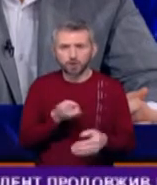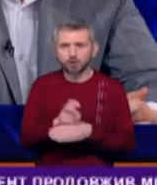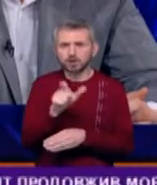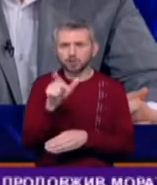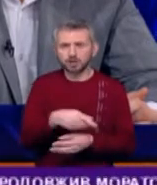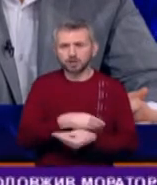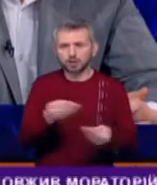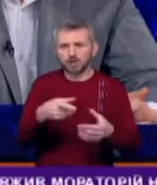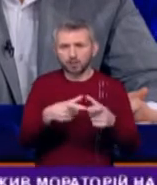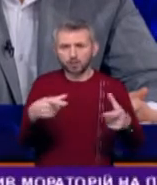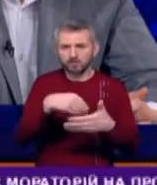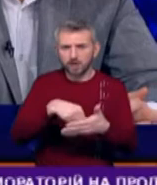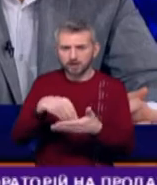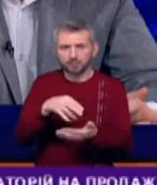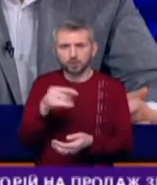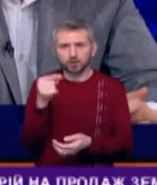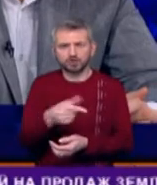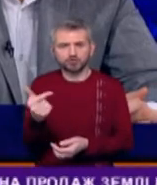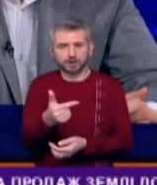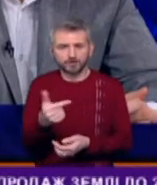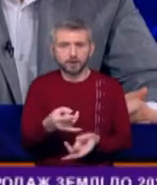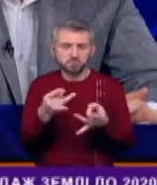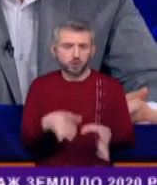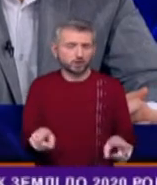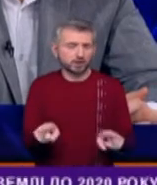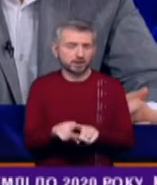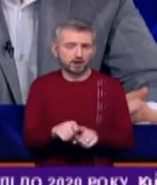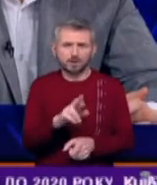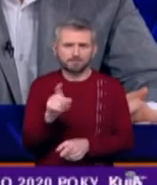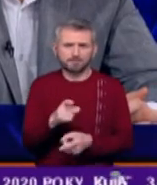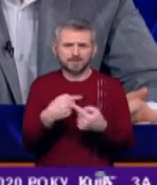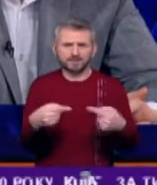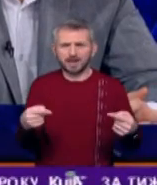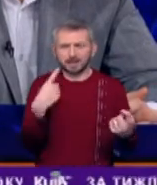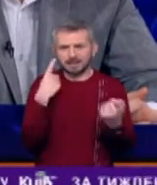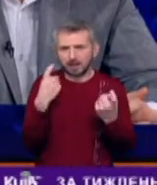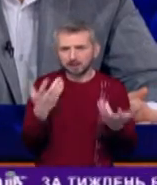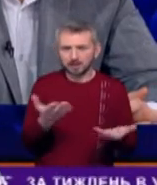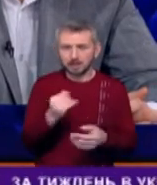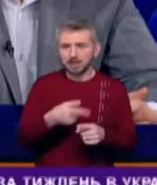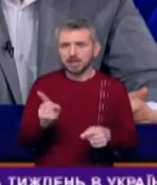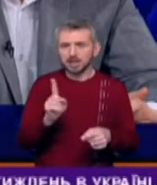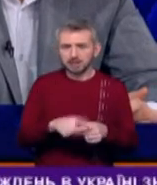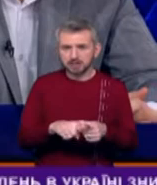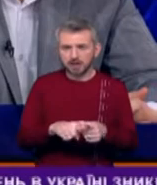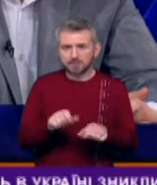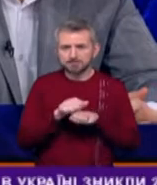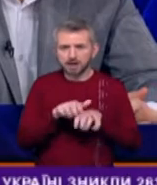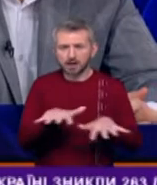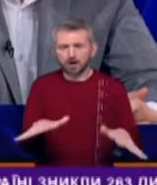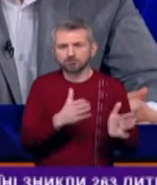їм конверти по 1000 гривень, просто так, ну без там всяких даних. І це мережа вже,